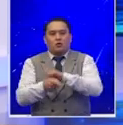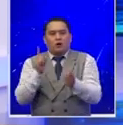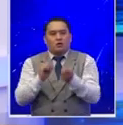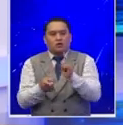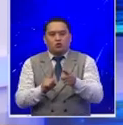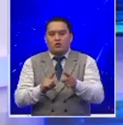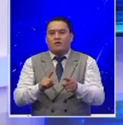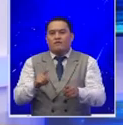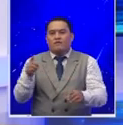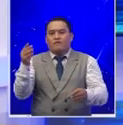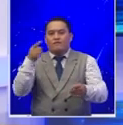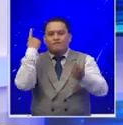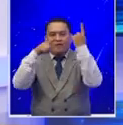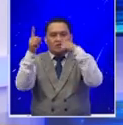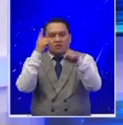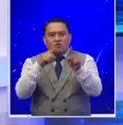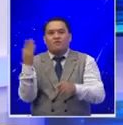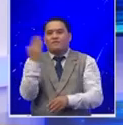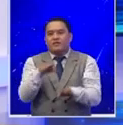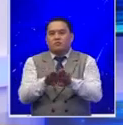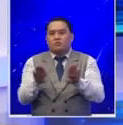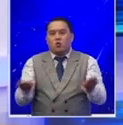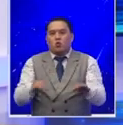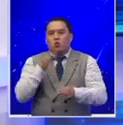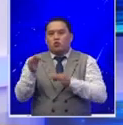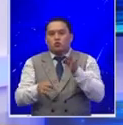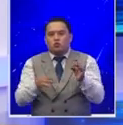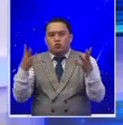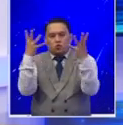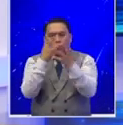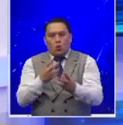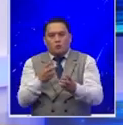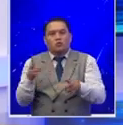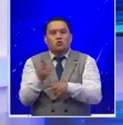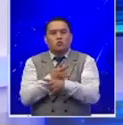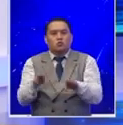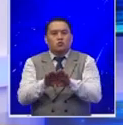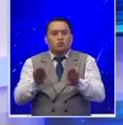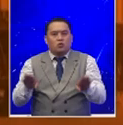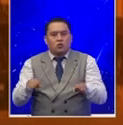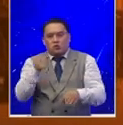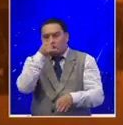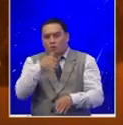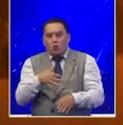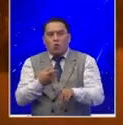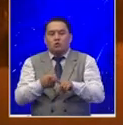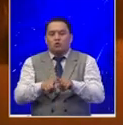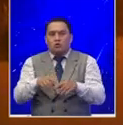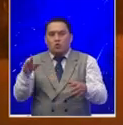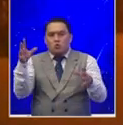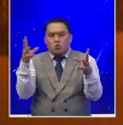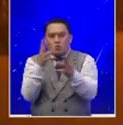декорации к научно-фантастическому фильму. В любое время суток здесь темно, будто ночью. Солнечные лучи не могут пробиться сквозь